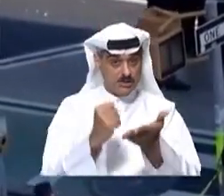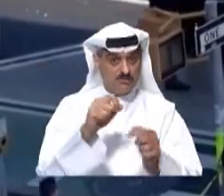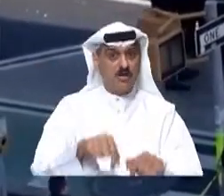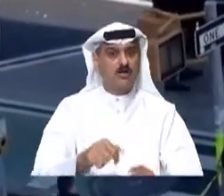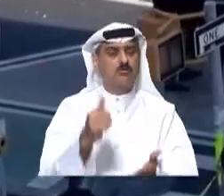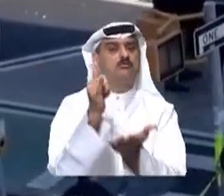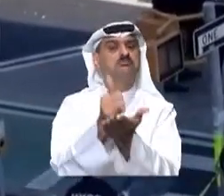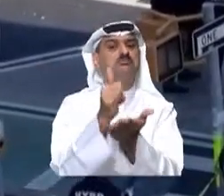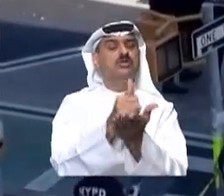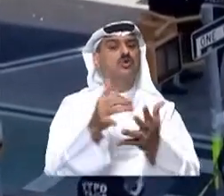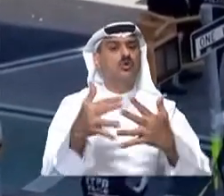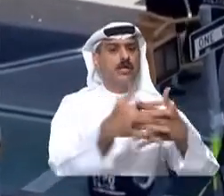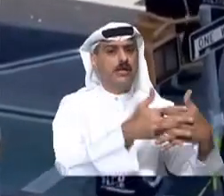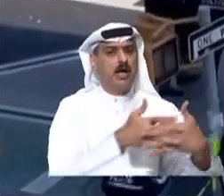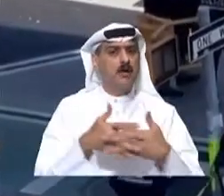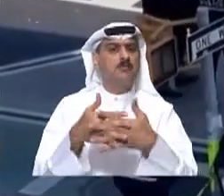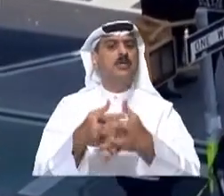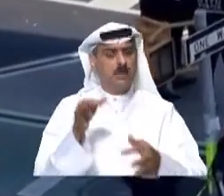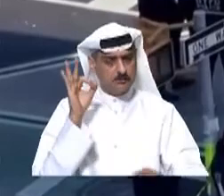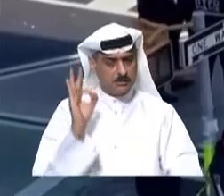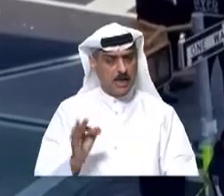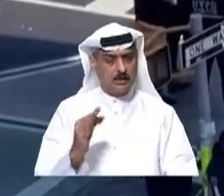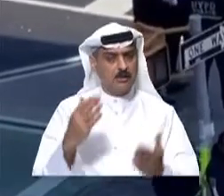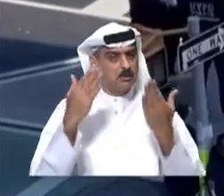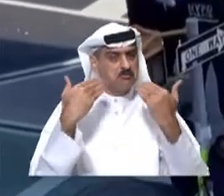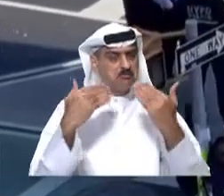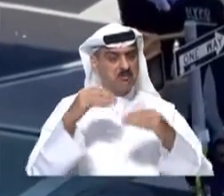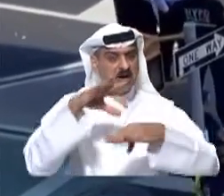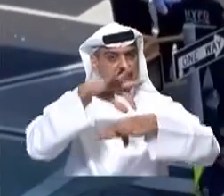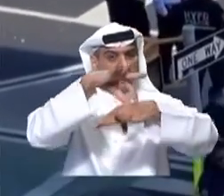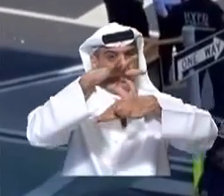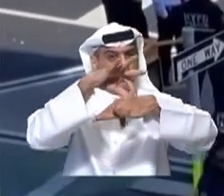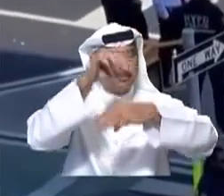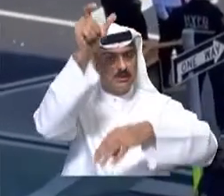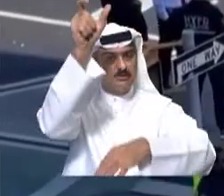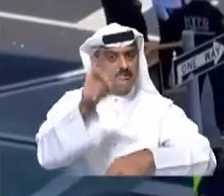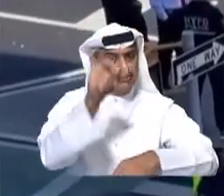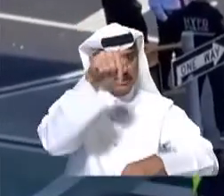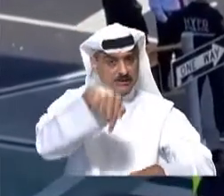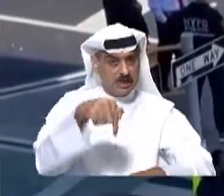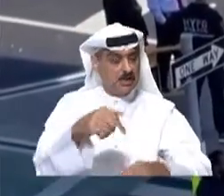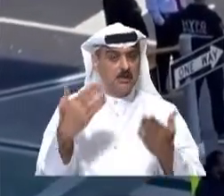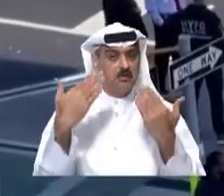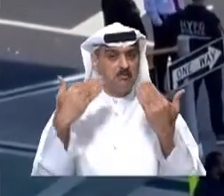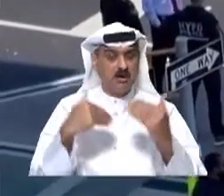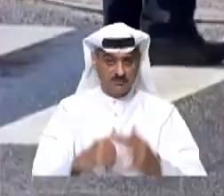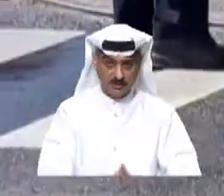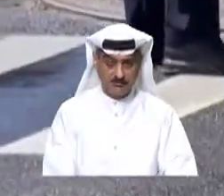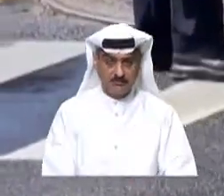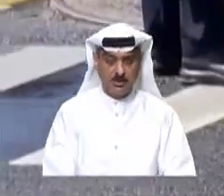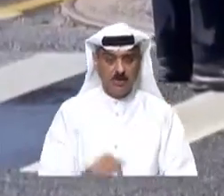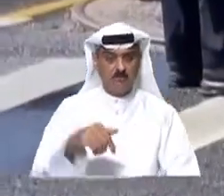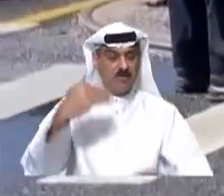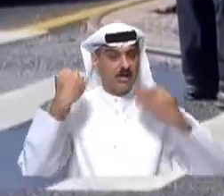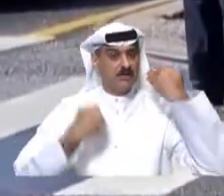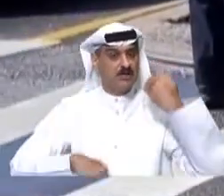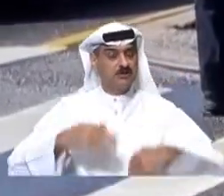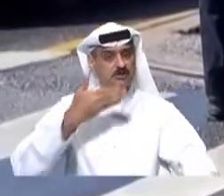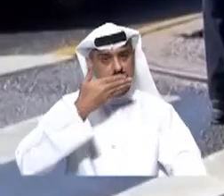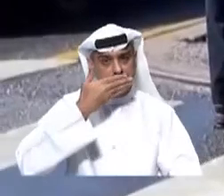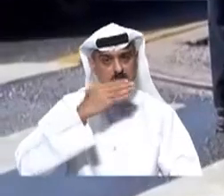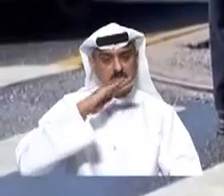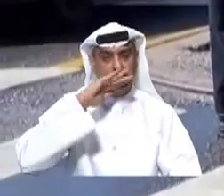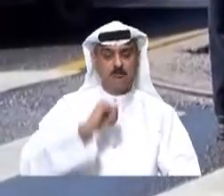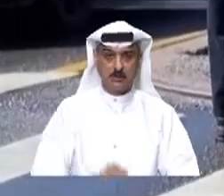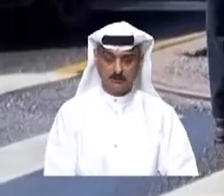الأمريكية قد أكدت عدم وجود أي مواطن كويتي حتى الآن بين الجرحى ولله الحمد.